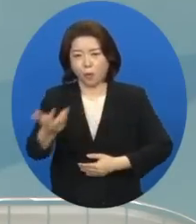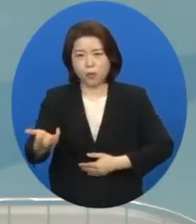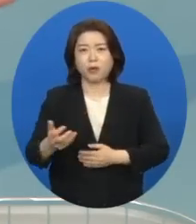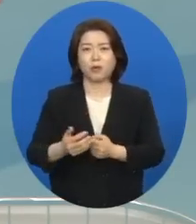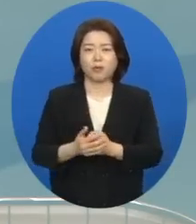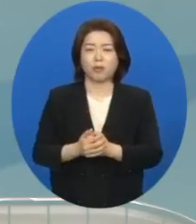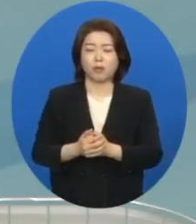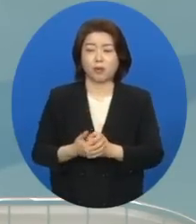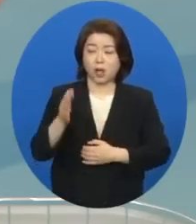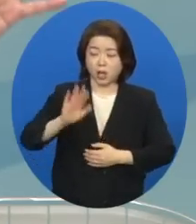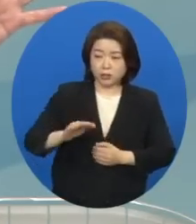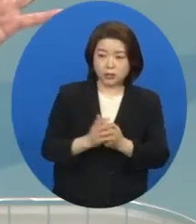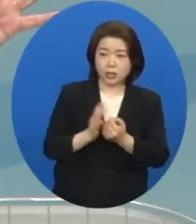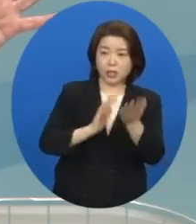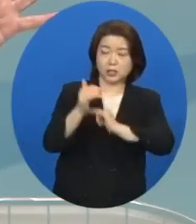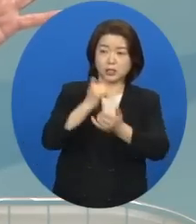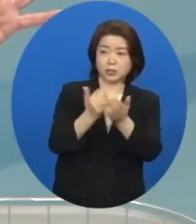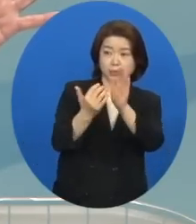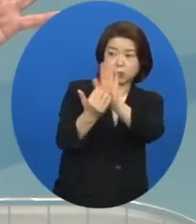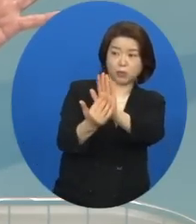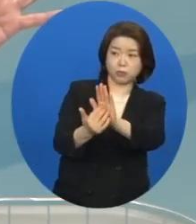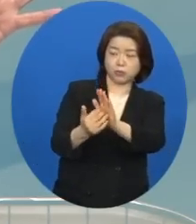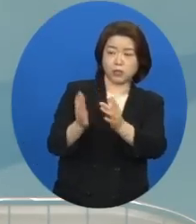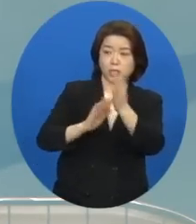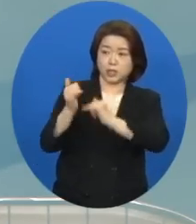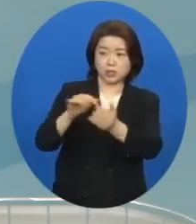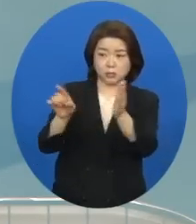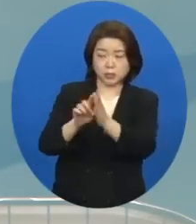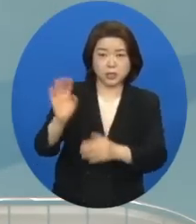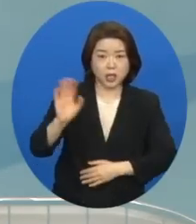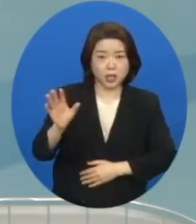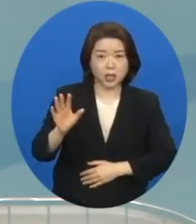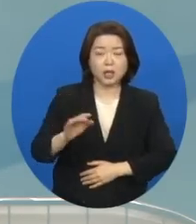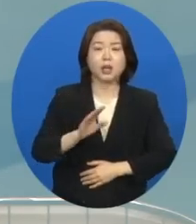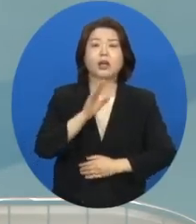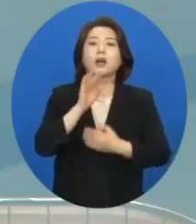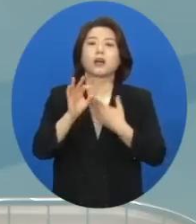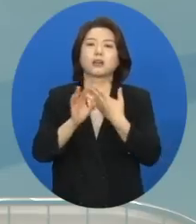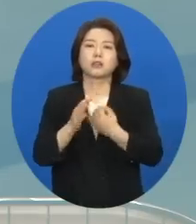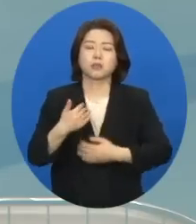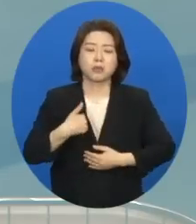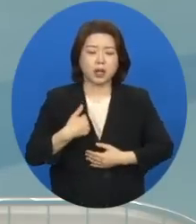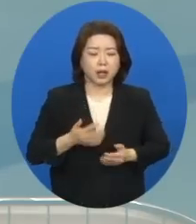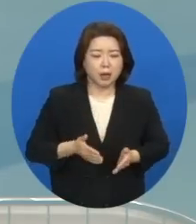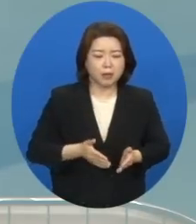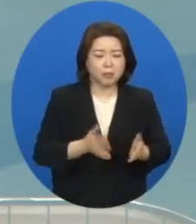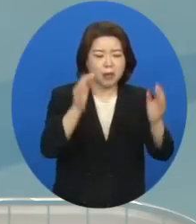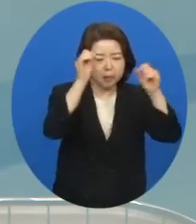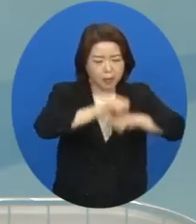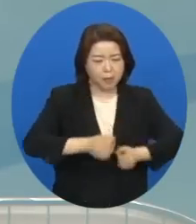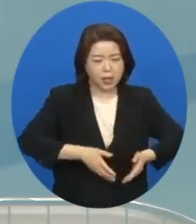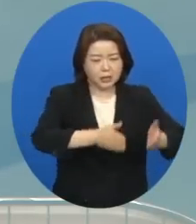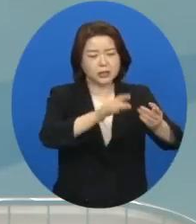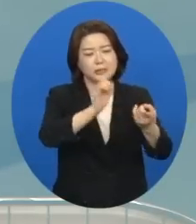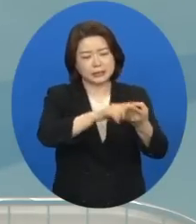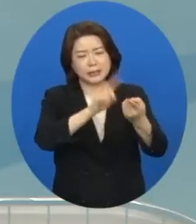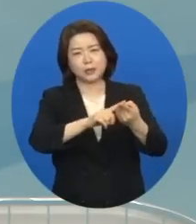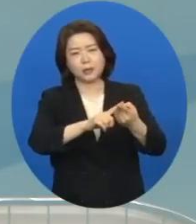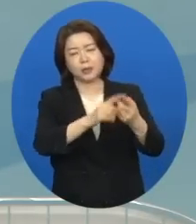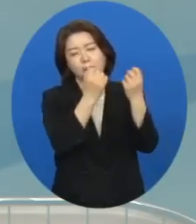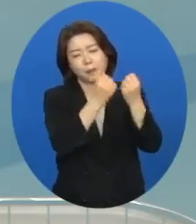예수님을 거부했어요. 받아들이지 않았어요. 그러니까 자기가 멸망의 길을 가는 그 길로 그냥 간